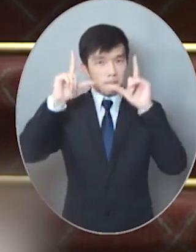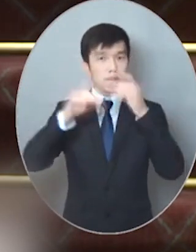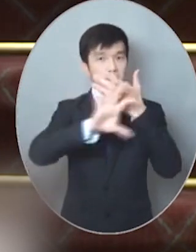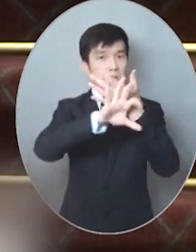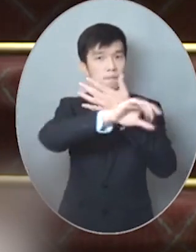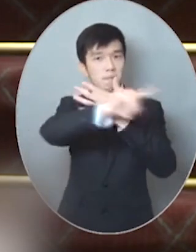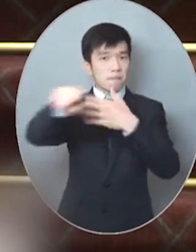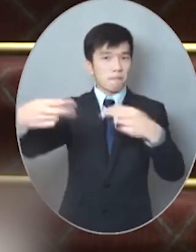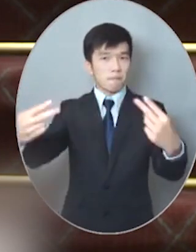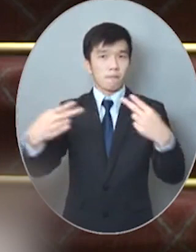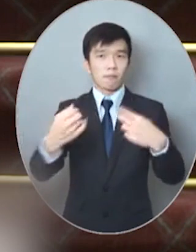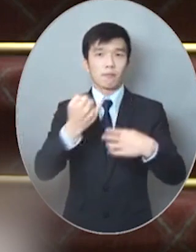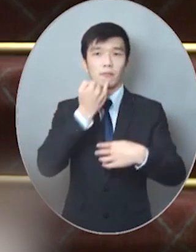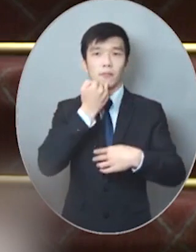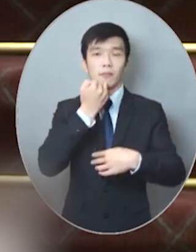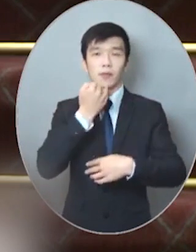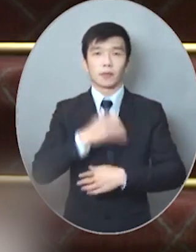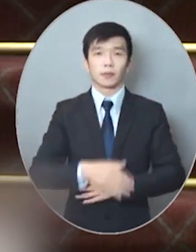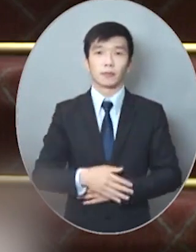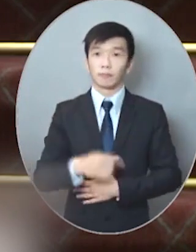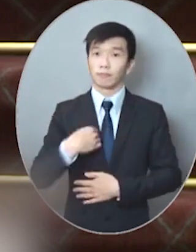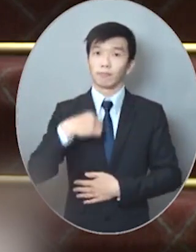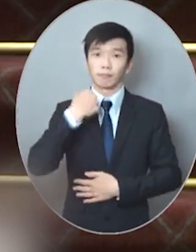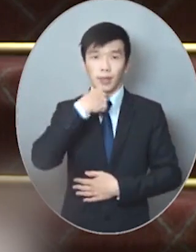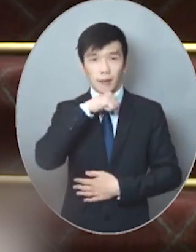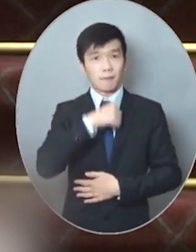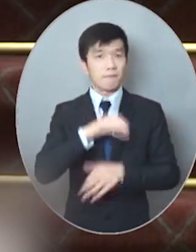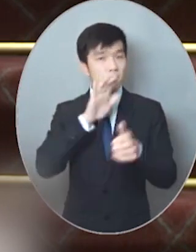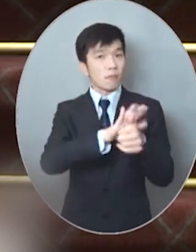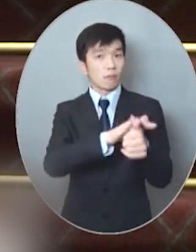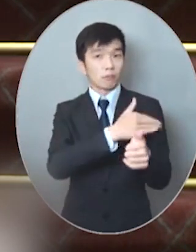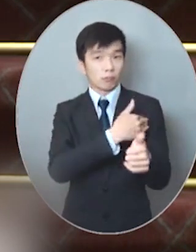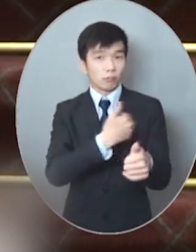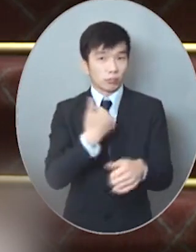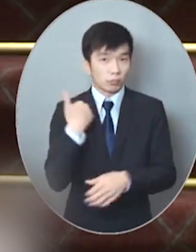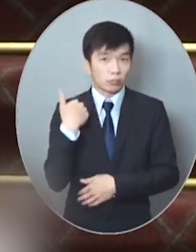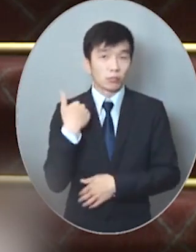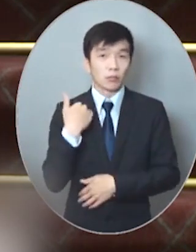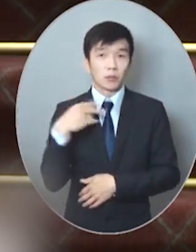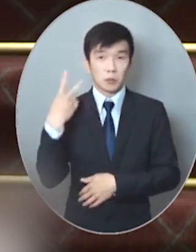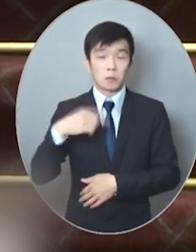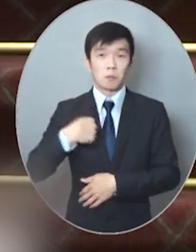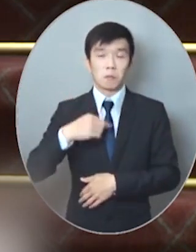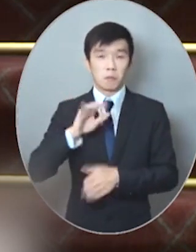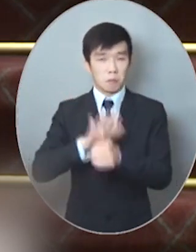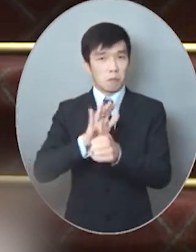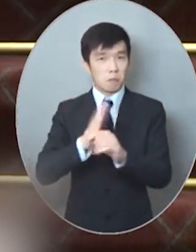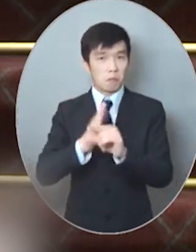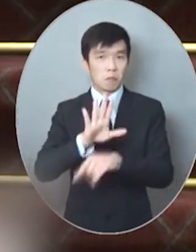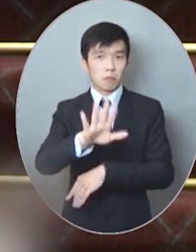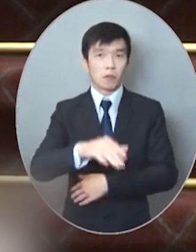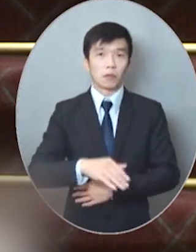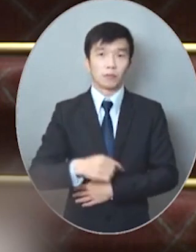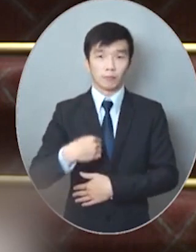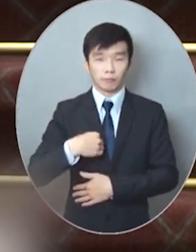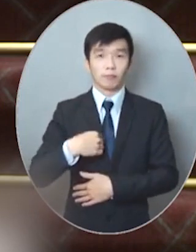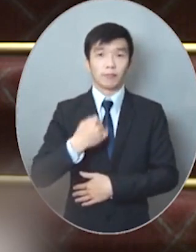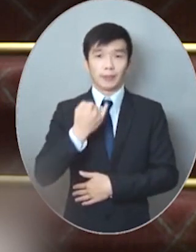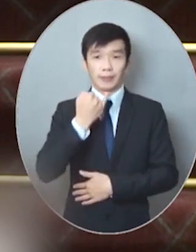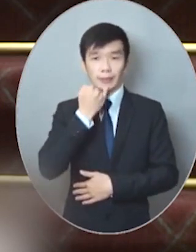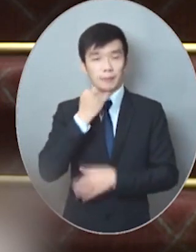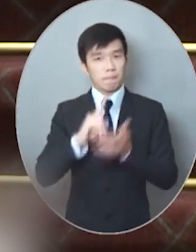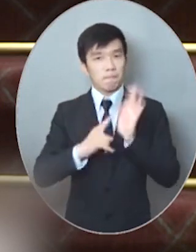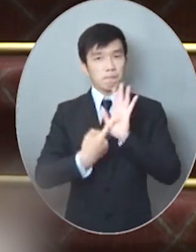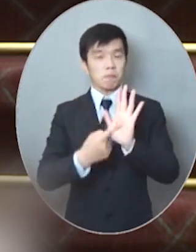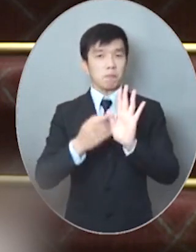见，不只是台湾 can help， 更是台湾 is helping。 我们更要展现，在面对